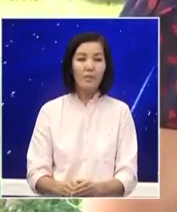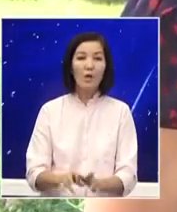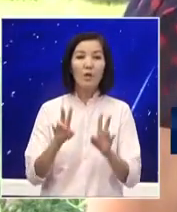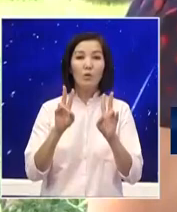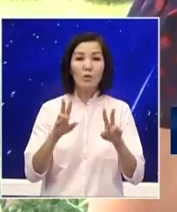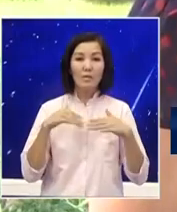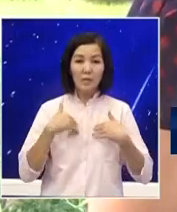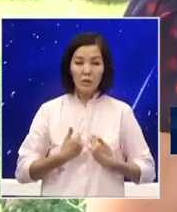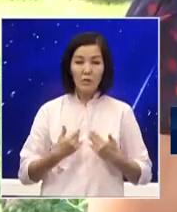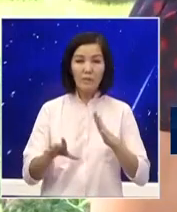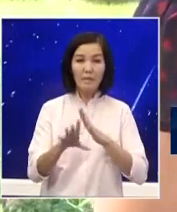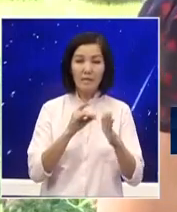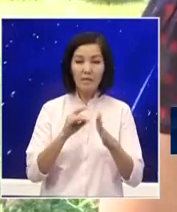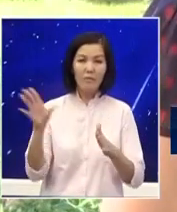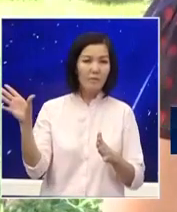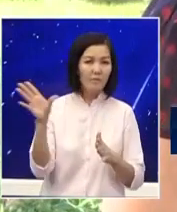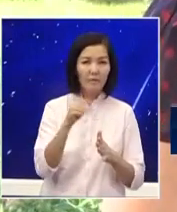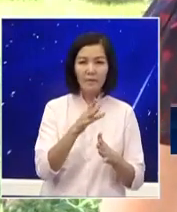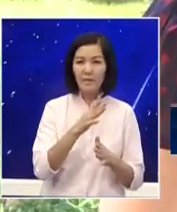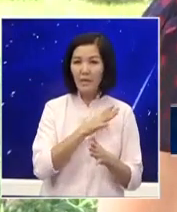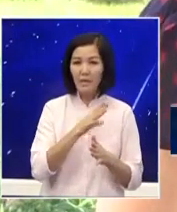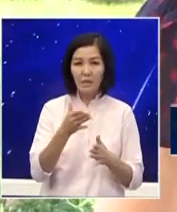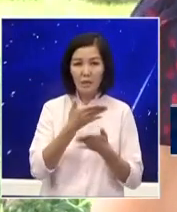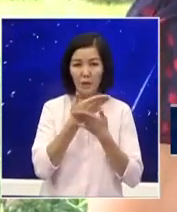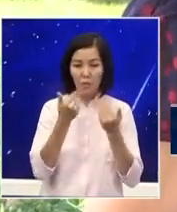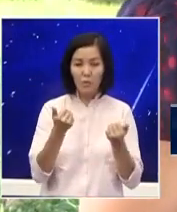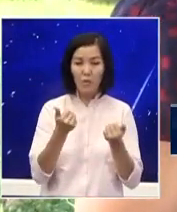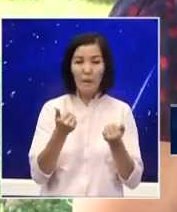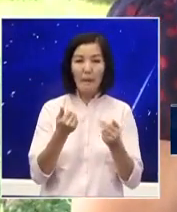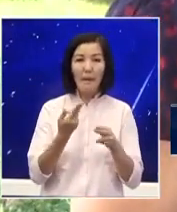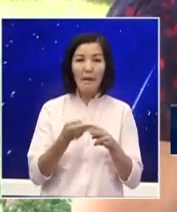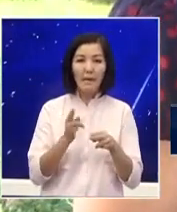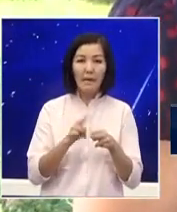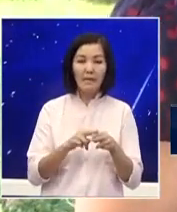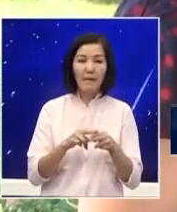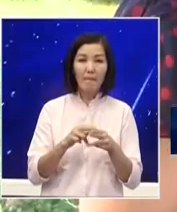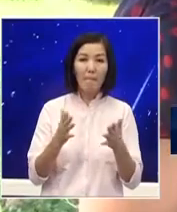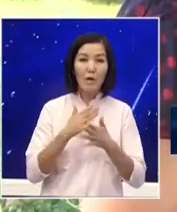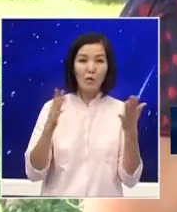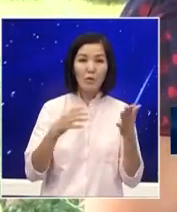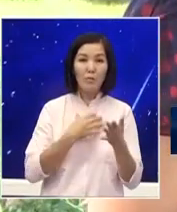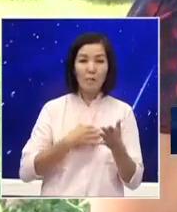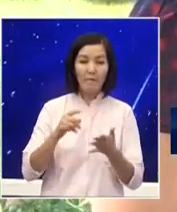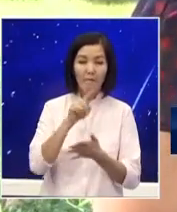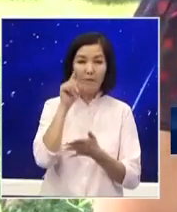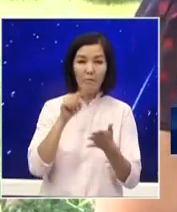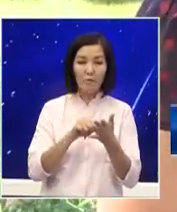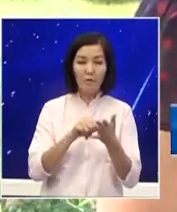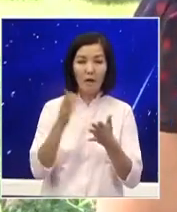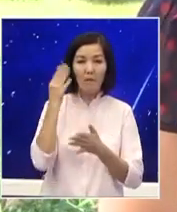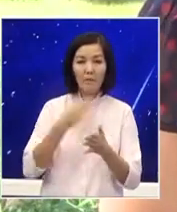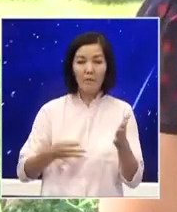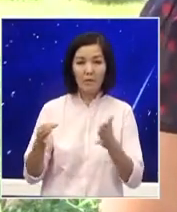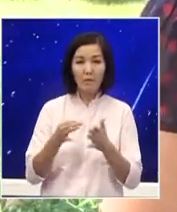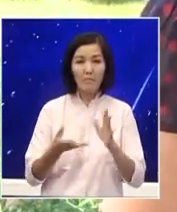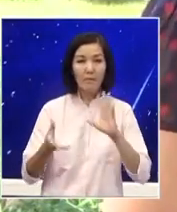сортировочный участок не где имеется и это очень на нас наболевший вопрос непосредственно наша области не только в